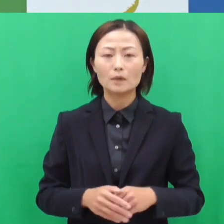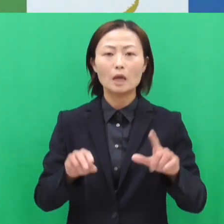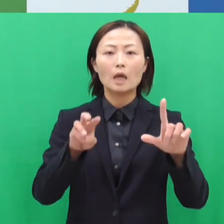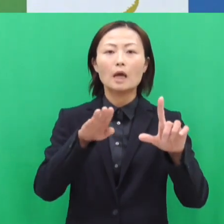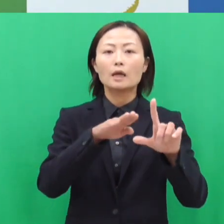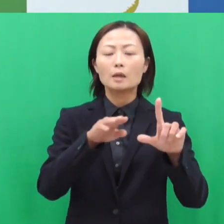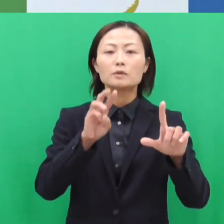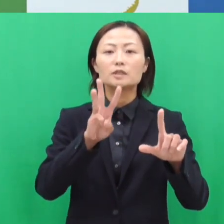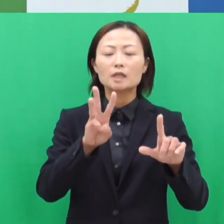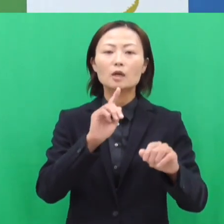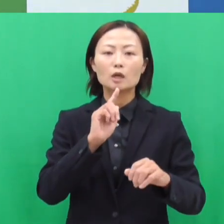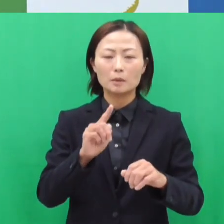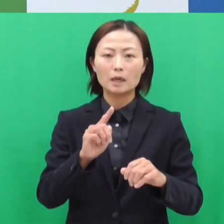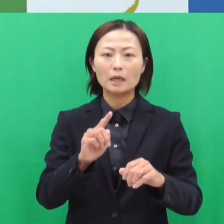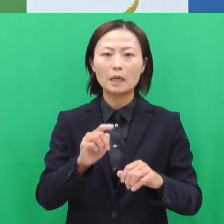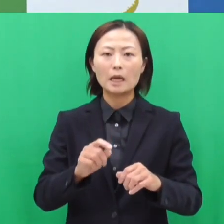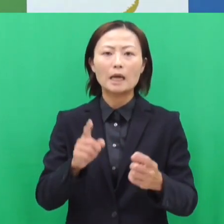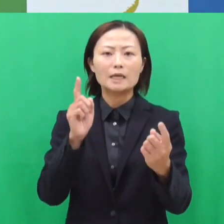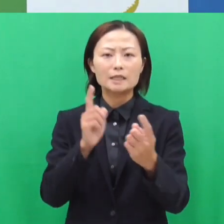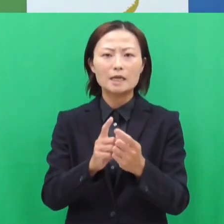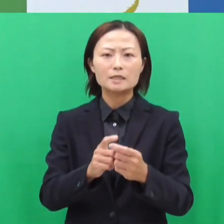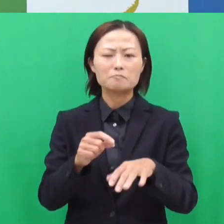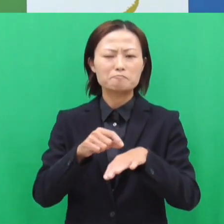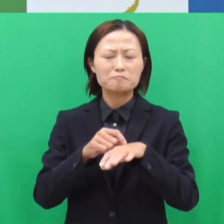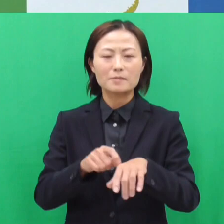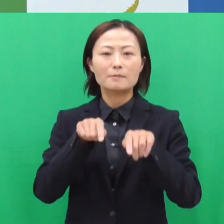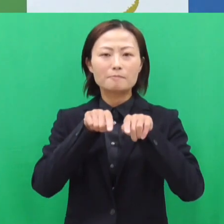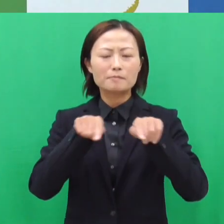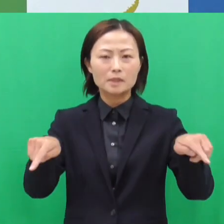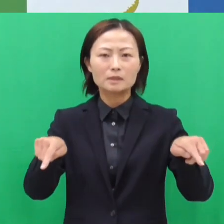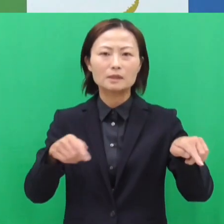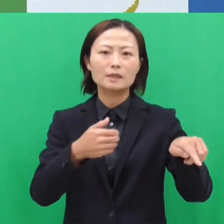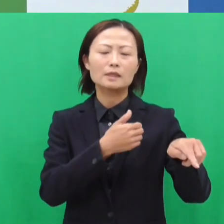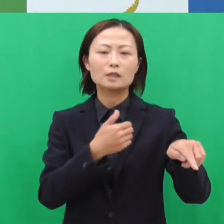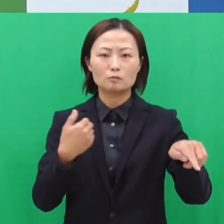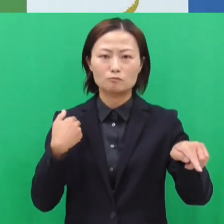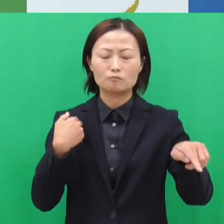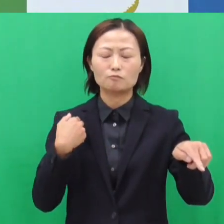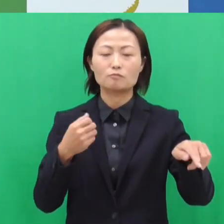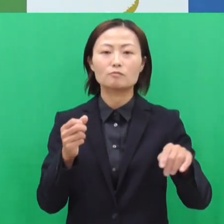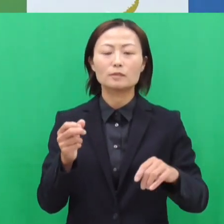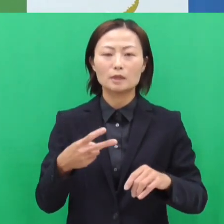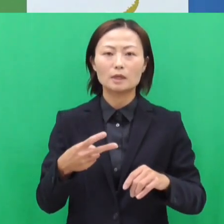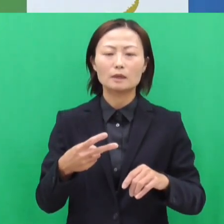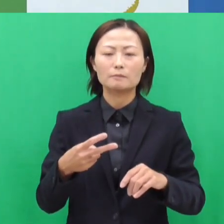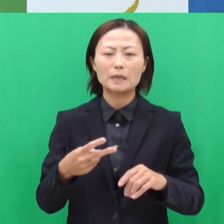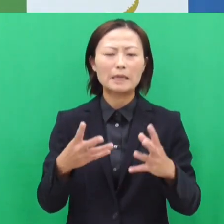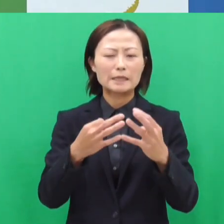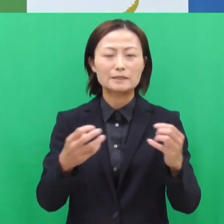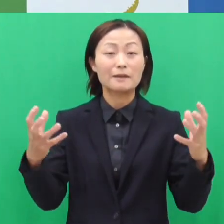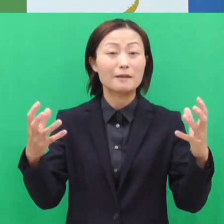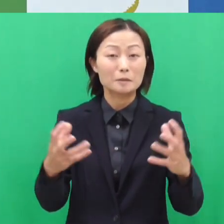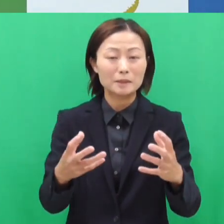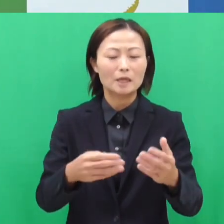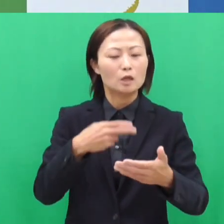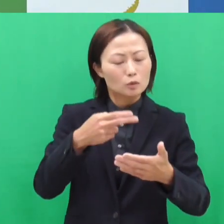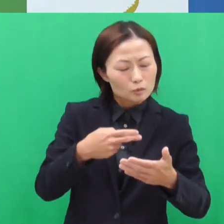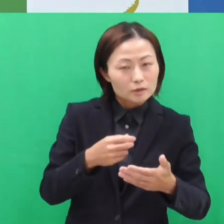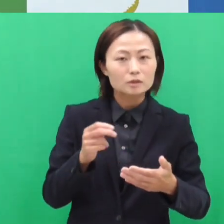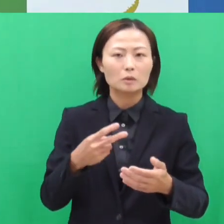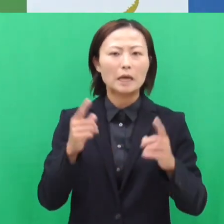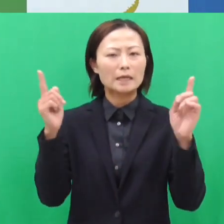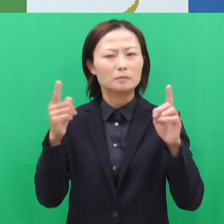レベル3になりますと対策強化宣言を出すことができるそして大人数の会食や大規模イベント